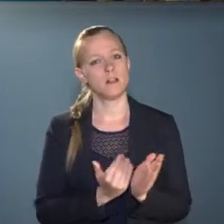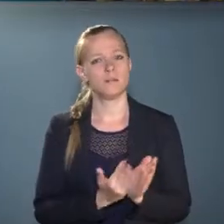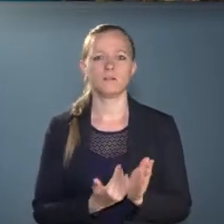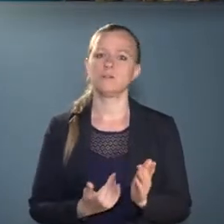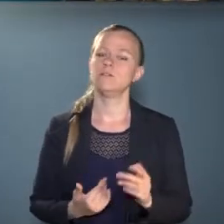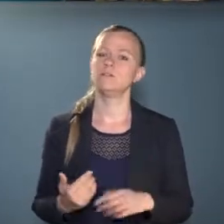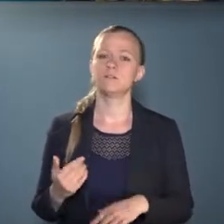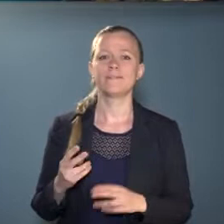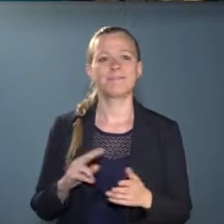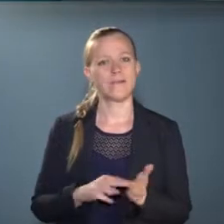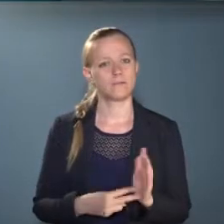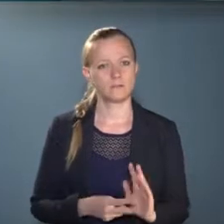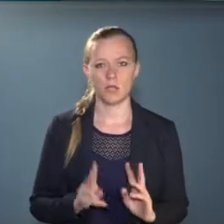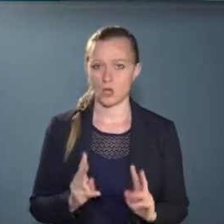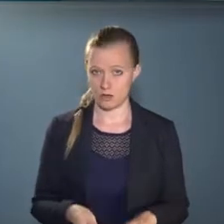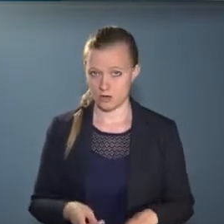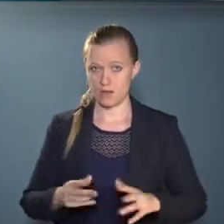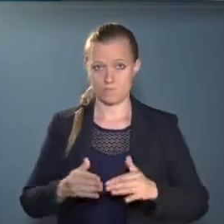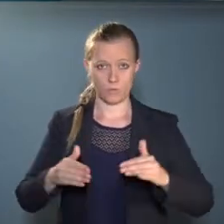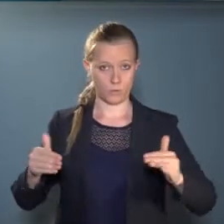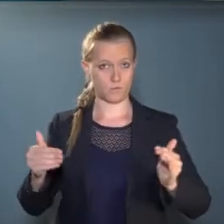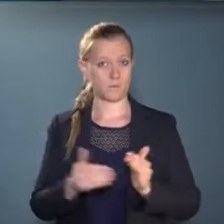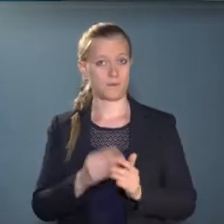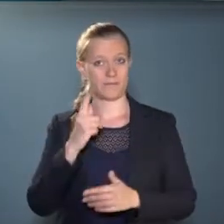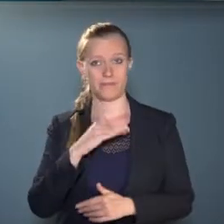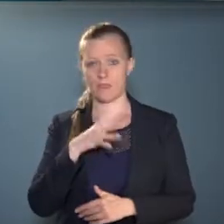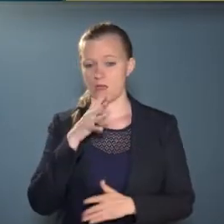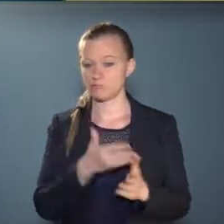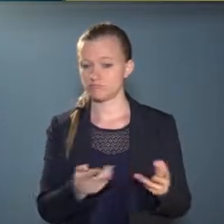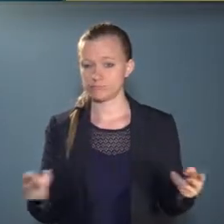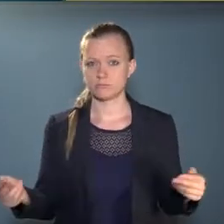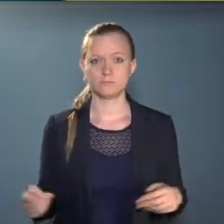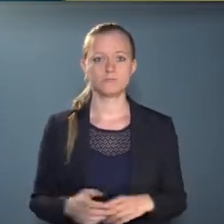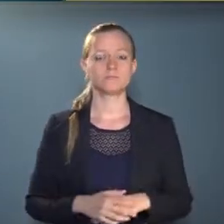technikai felszereltségben kell-e bővíteni a TEK arzenáját?